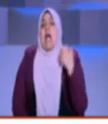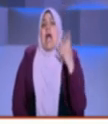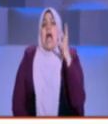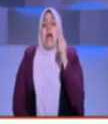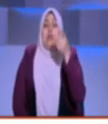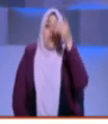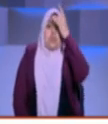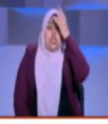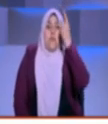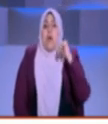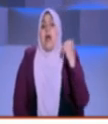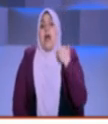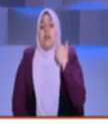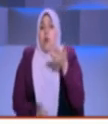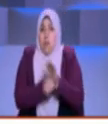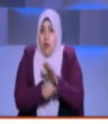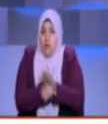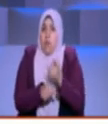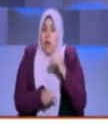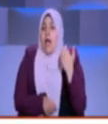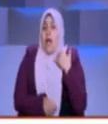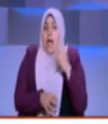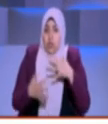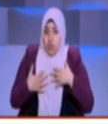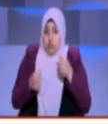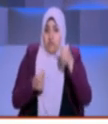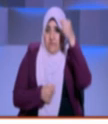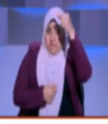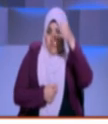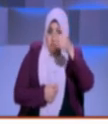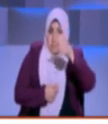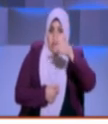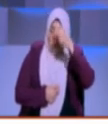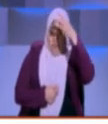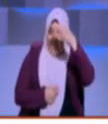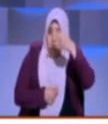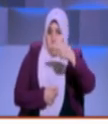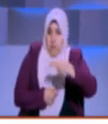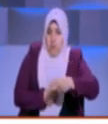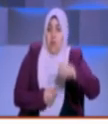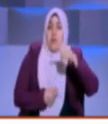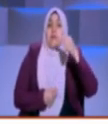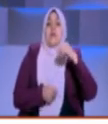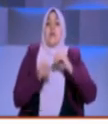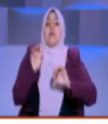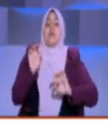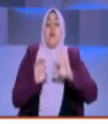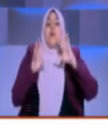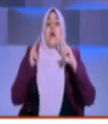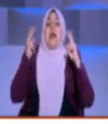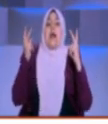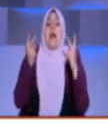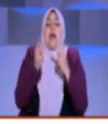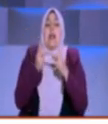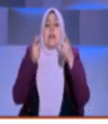وحالات الوفاة وكذلك الحالات التي أعلن عن تمام شفائها. من هذا المؤشر العالمي إلى العاصمة البلجيكية وعاصمة